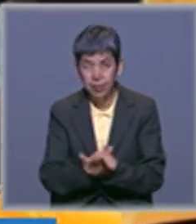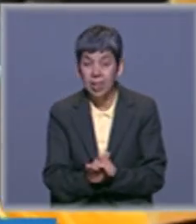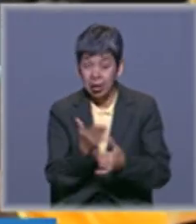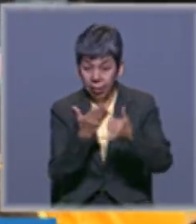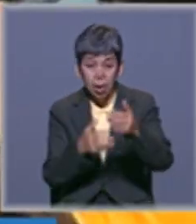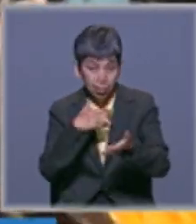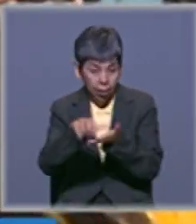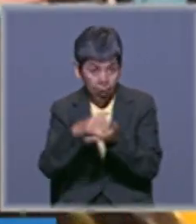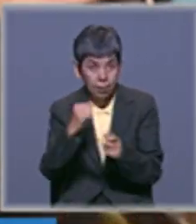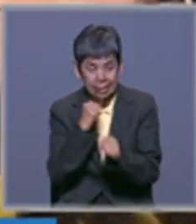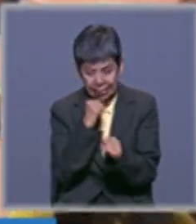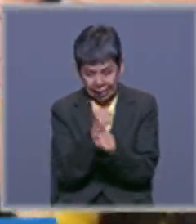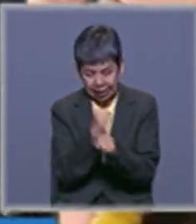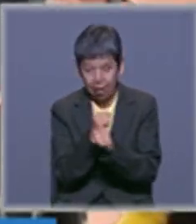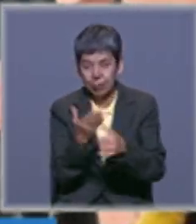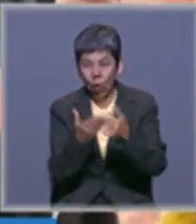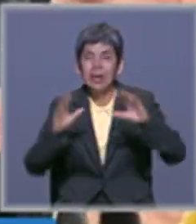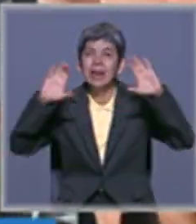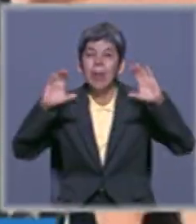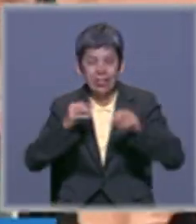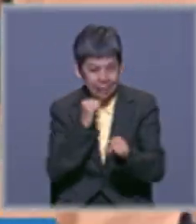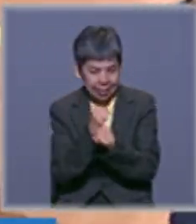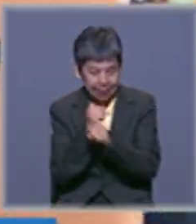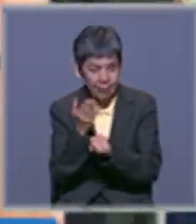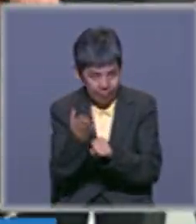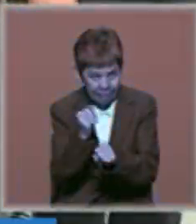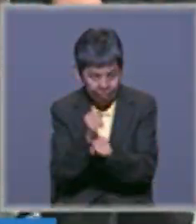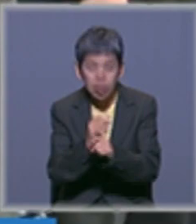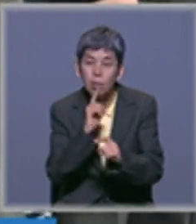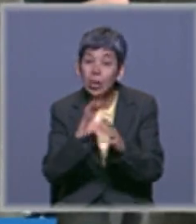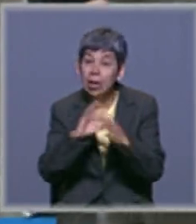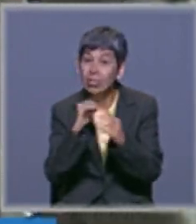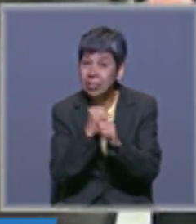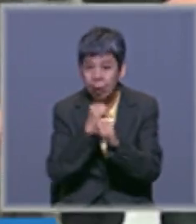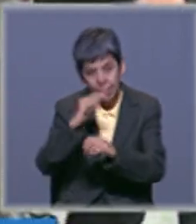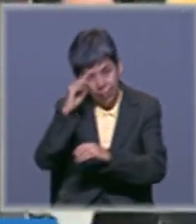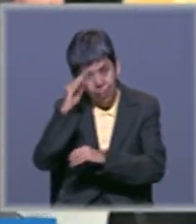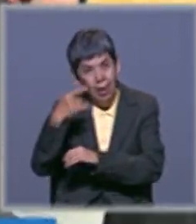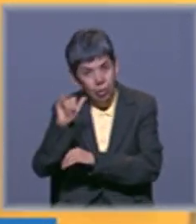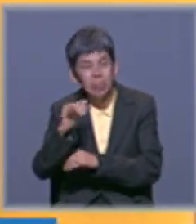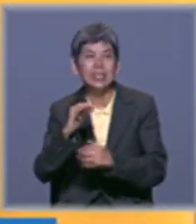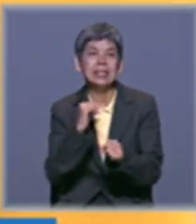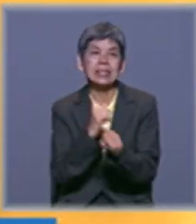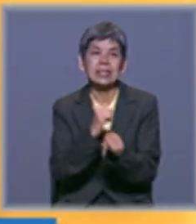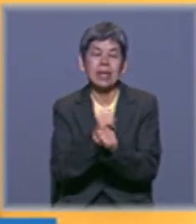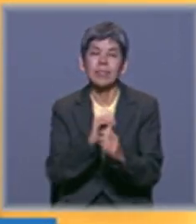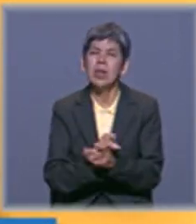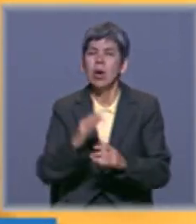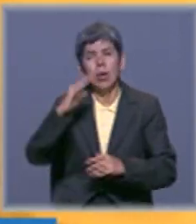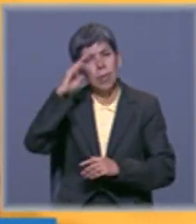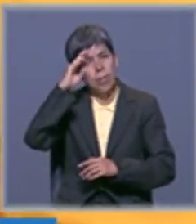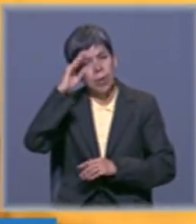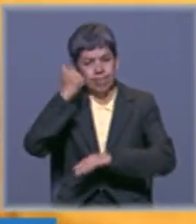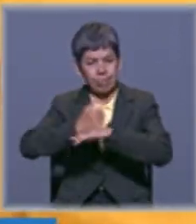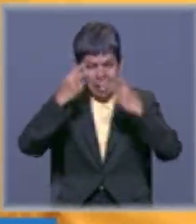พูดถึงการทำงานของรัฐบาลชุดนี้นะครับพูดถึงงานของพลเอกประยุทธ์จันทร์โอชาว่าพลเอกประยุท